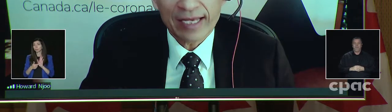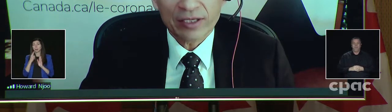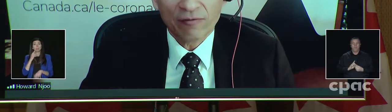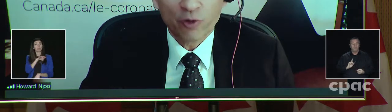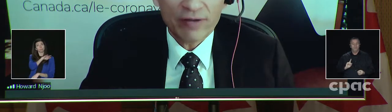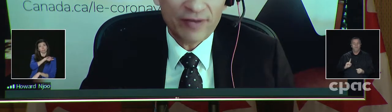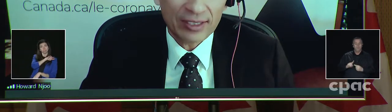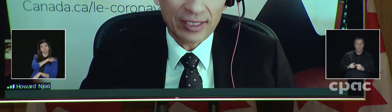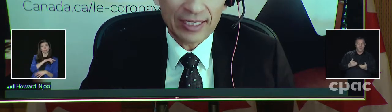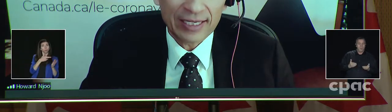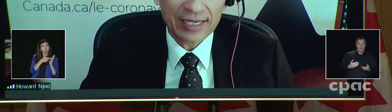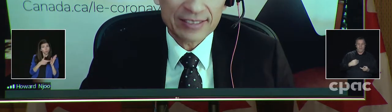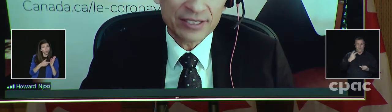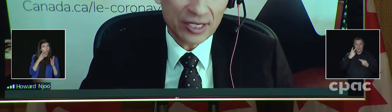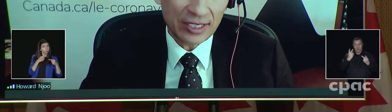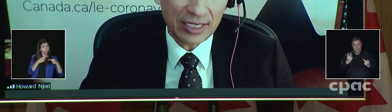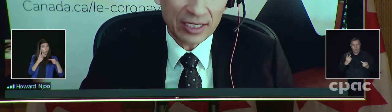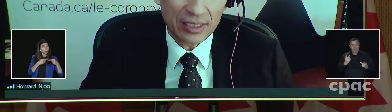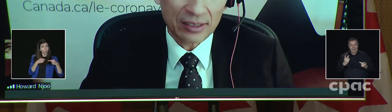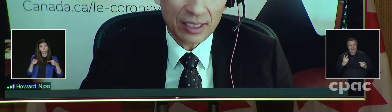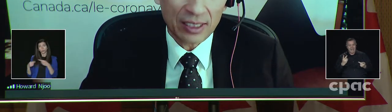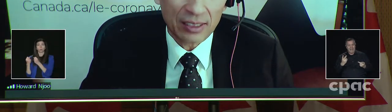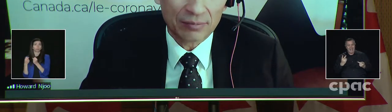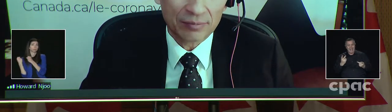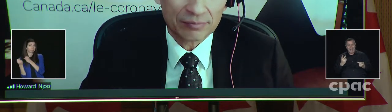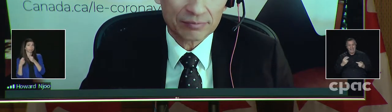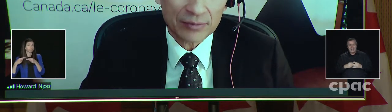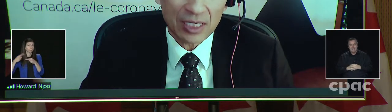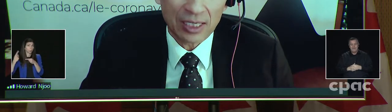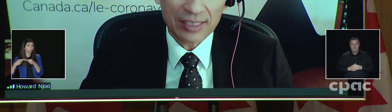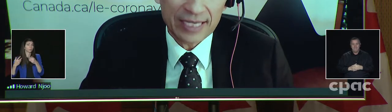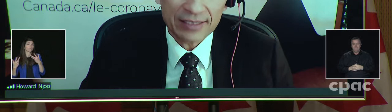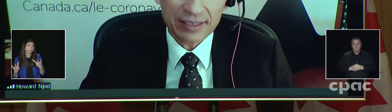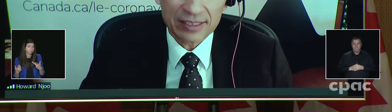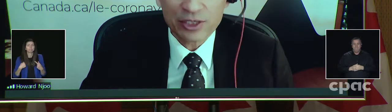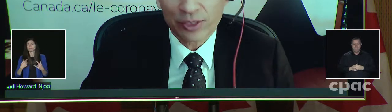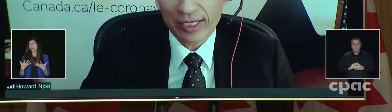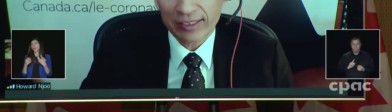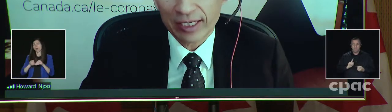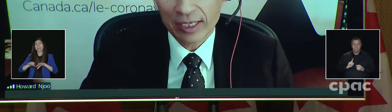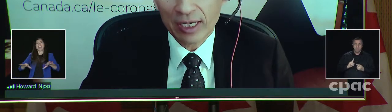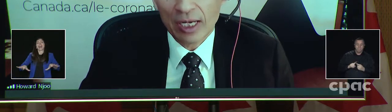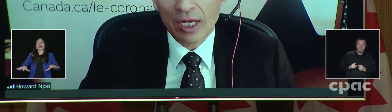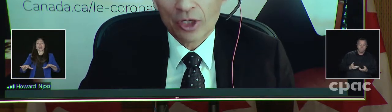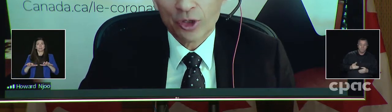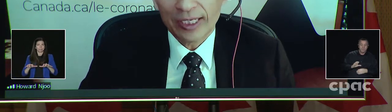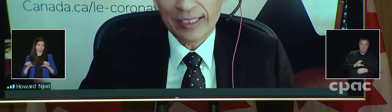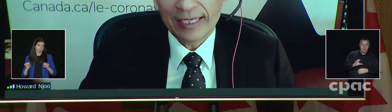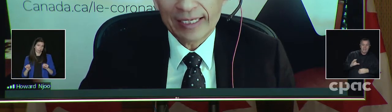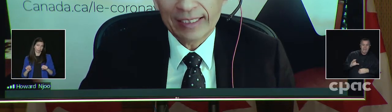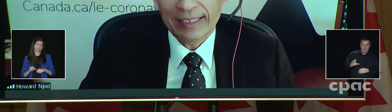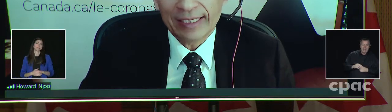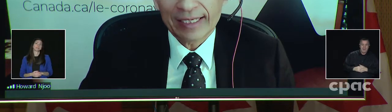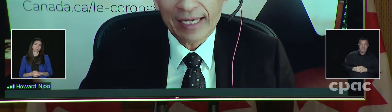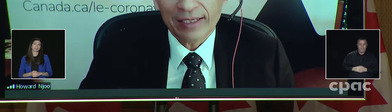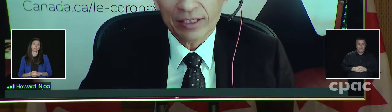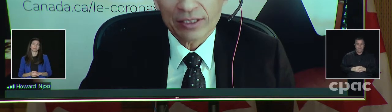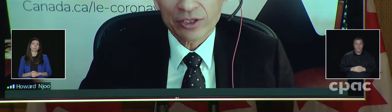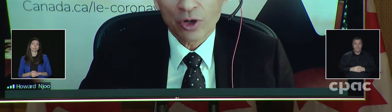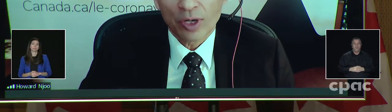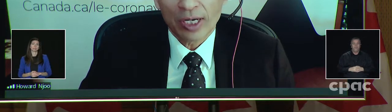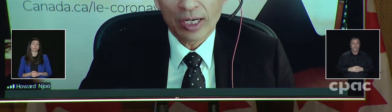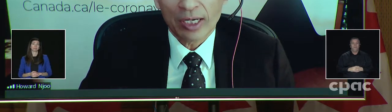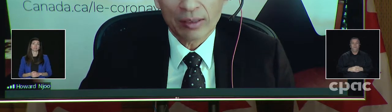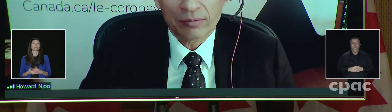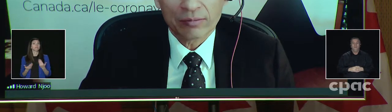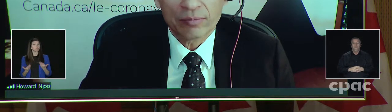Jusqu'à date, on voit avec les cas signalés à date ici au Canada que les cas